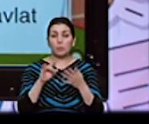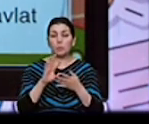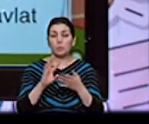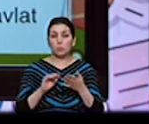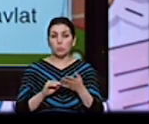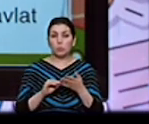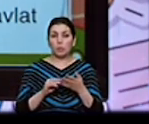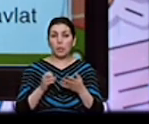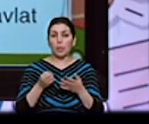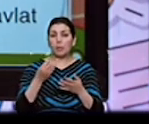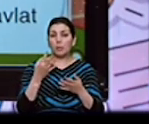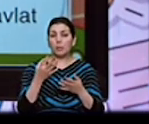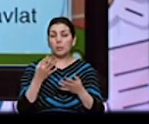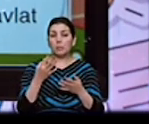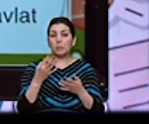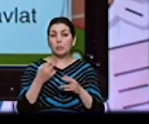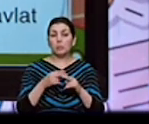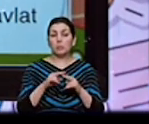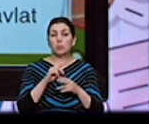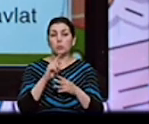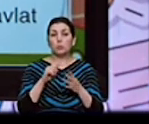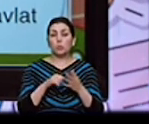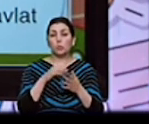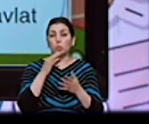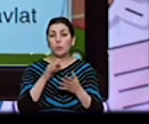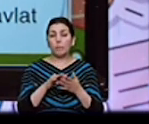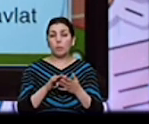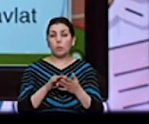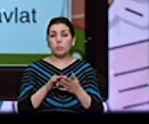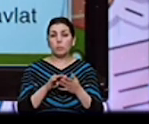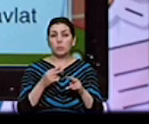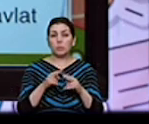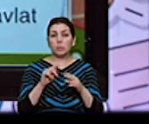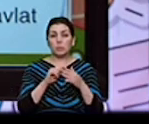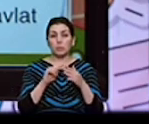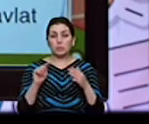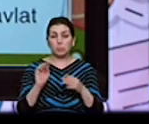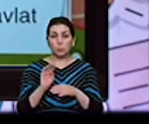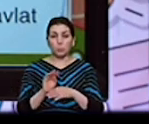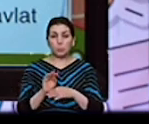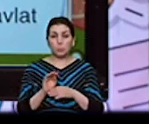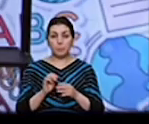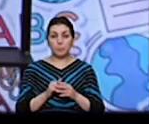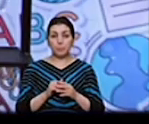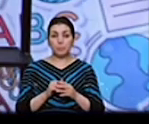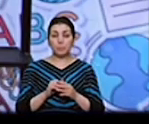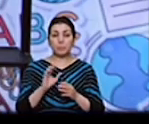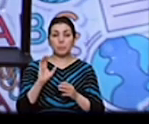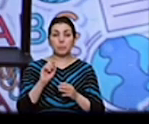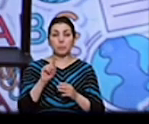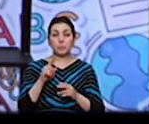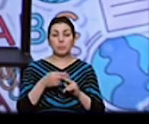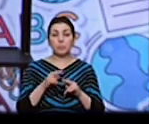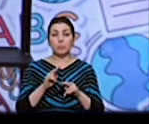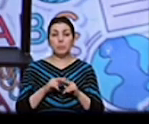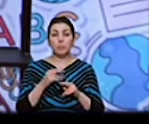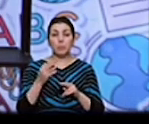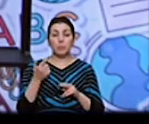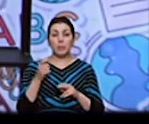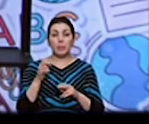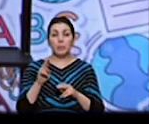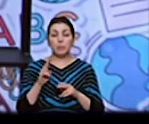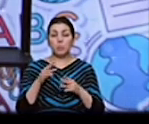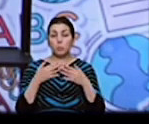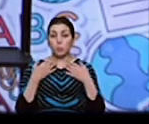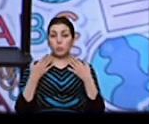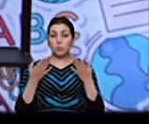ko'chiring. Nechanchi so'rog'iga javob bo'lgan so'zlarning tagiga chizing. Siz ushbu